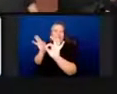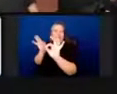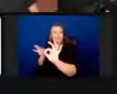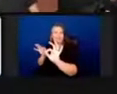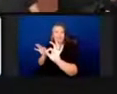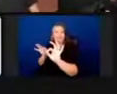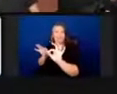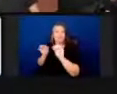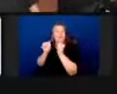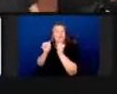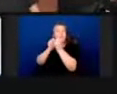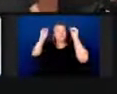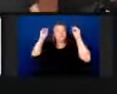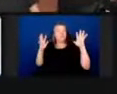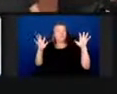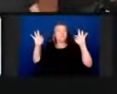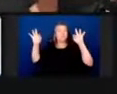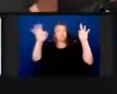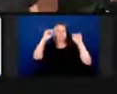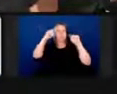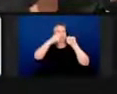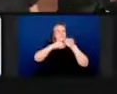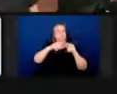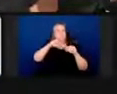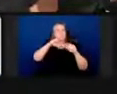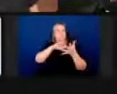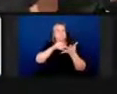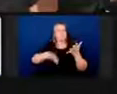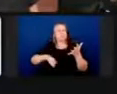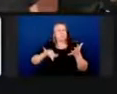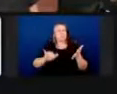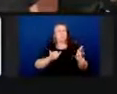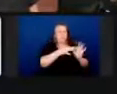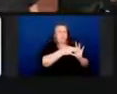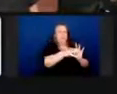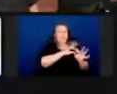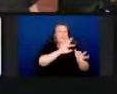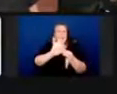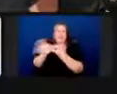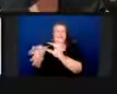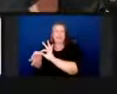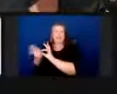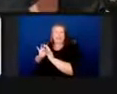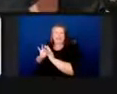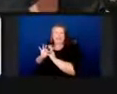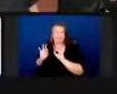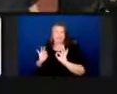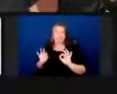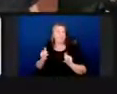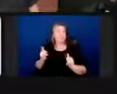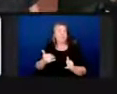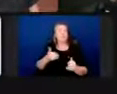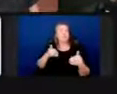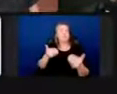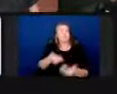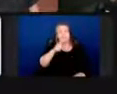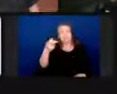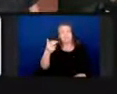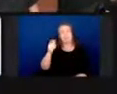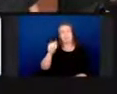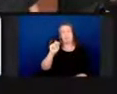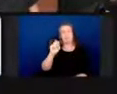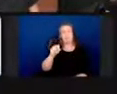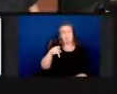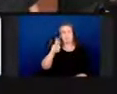hivyo tunatoa fursa inayohitajika kwa wanafunzi ili waweze kufanya